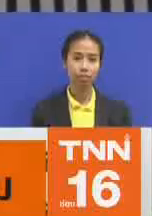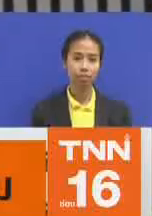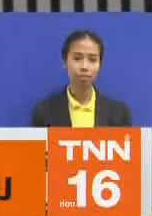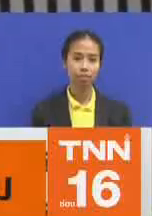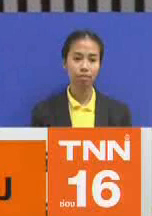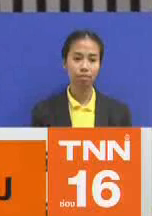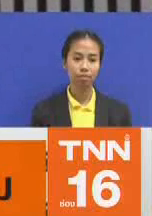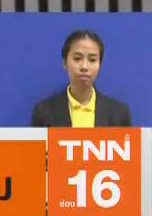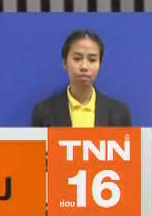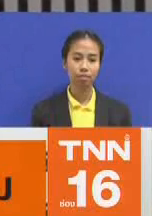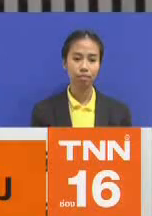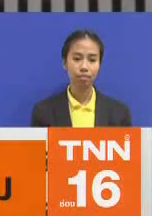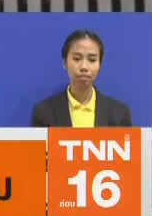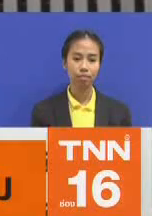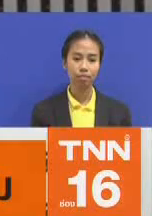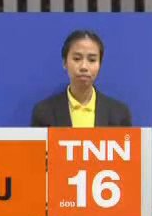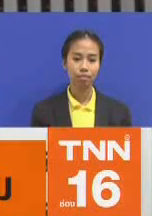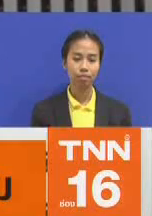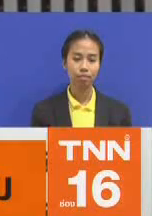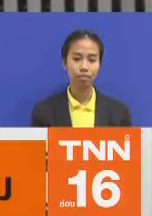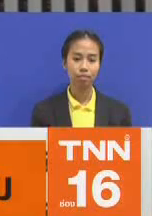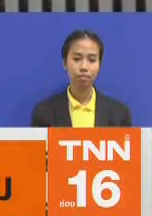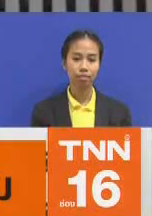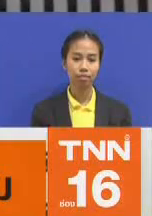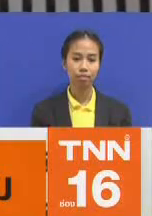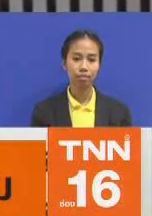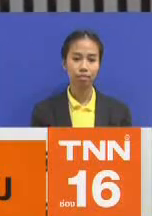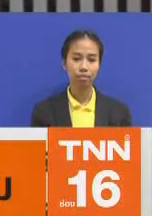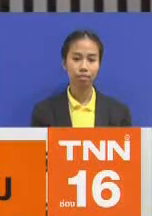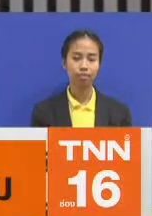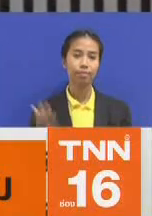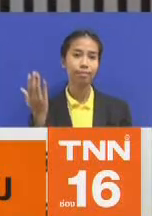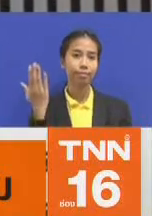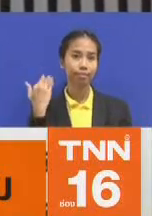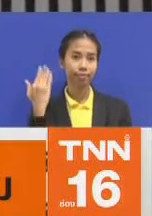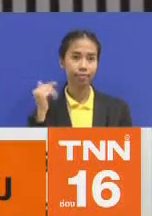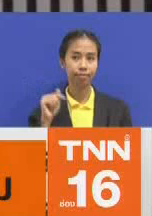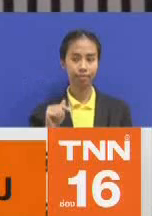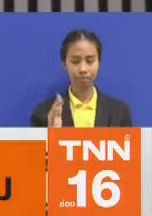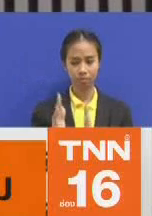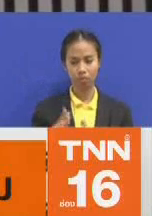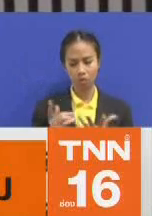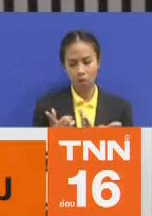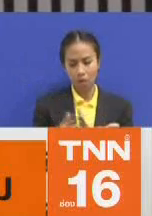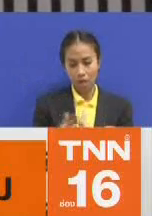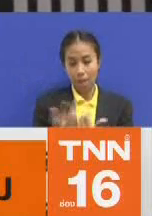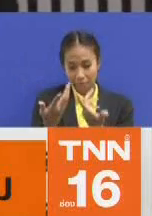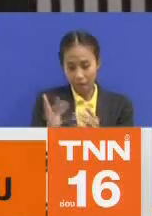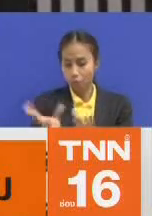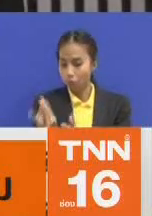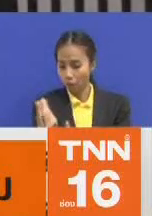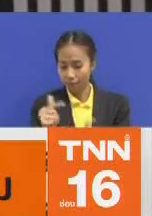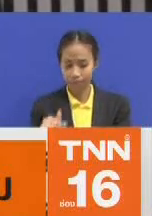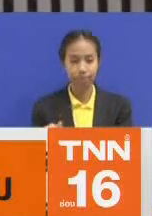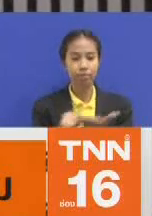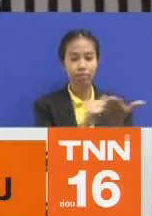และขณะนี้นะครับก็อยู่ระหว่างการรอสมาชิกเตรียมความพร้อมนะครับเพื่อเข้าสู่วาระการประชุมนะครับซึ่งจะต้องติ